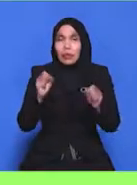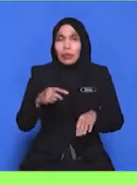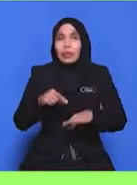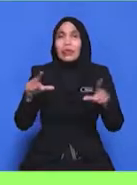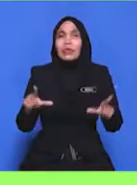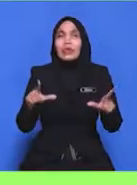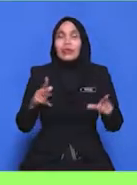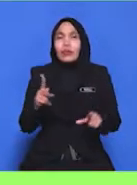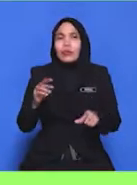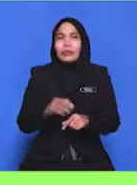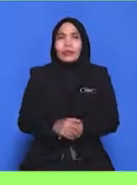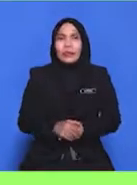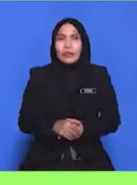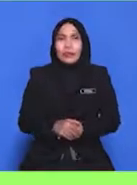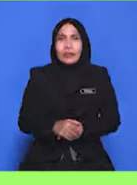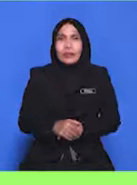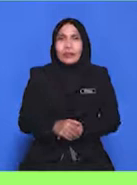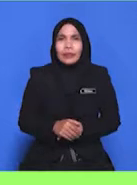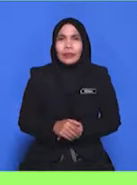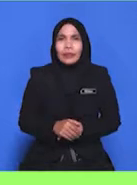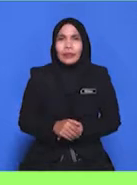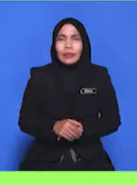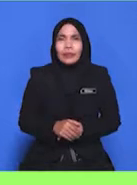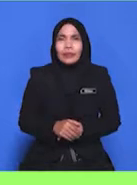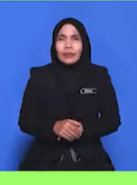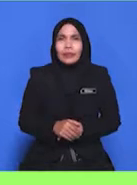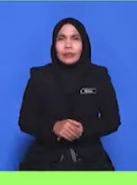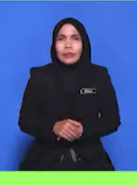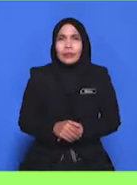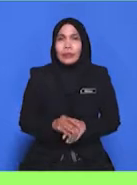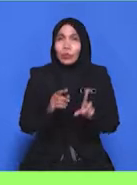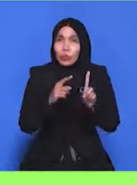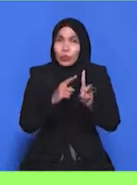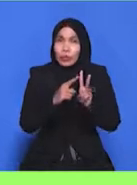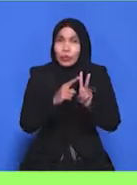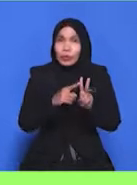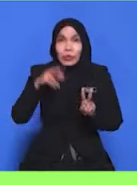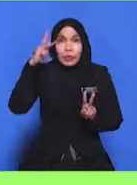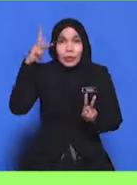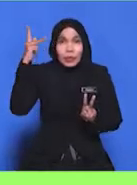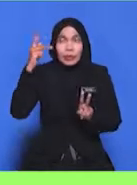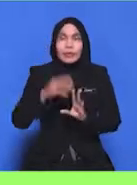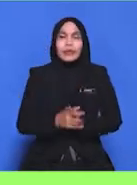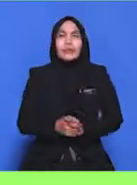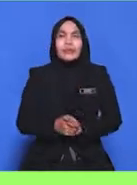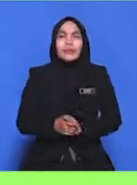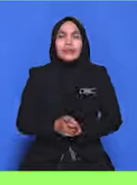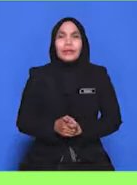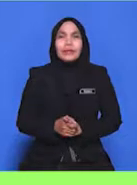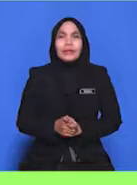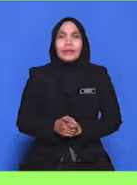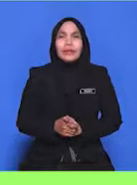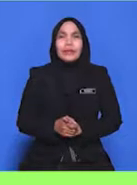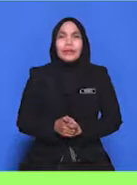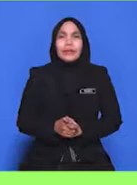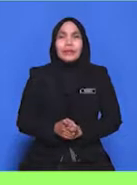dan diimarahkan seperti mana sekarang ini. Kedua, aspek politik, yang mana